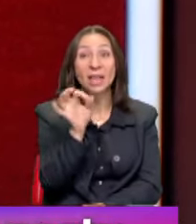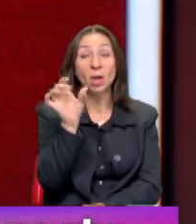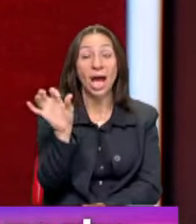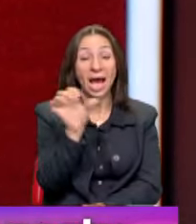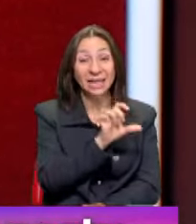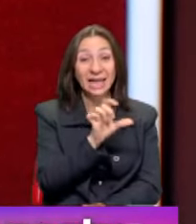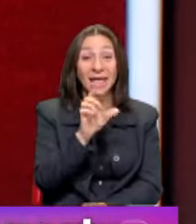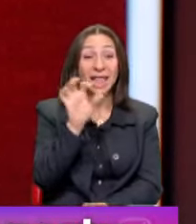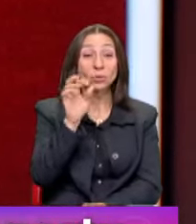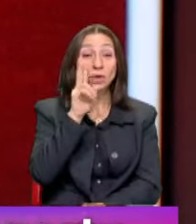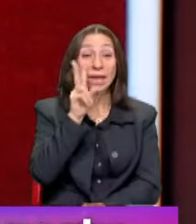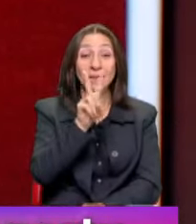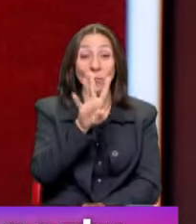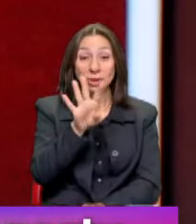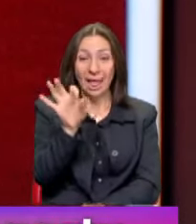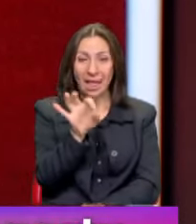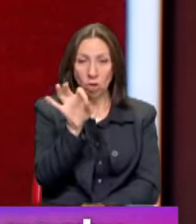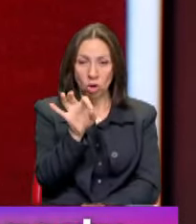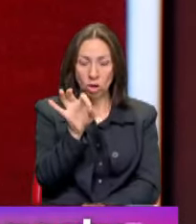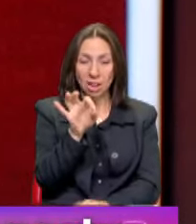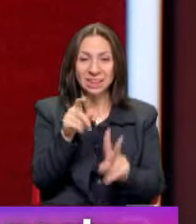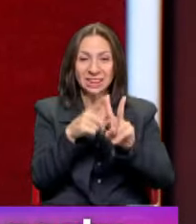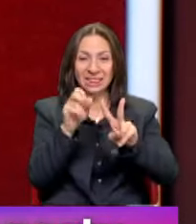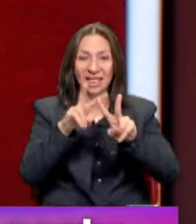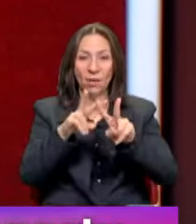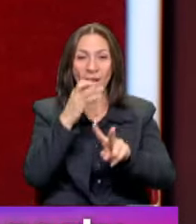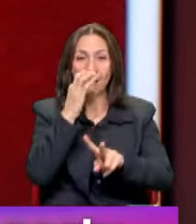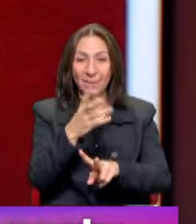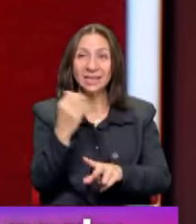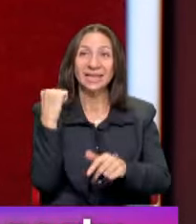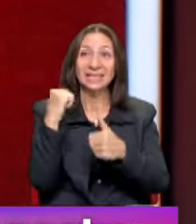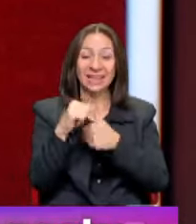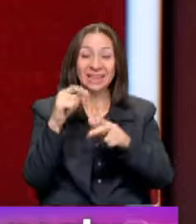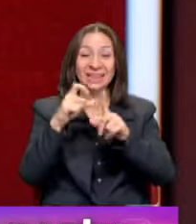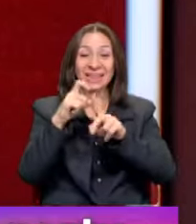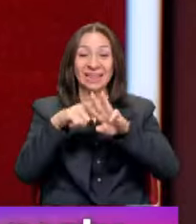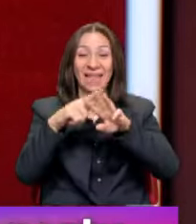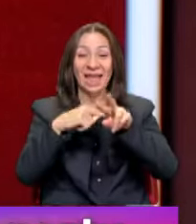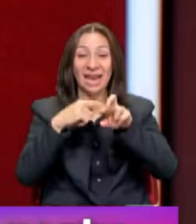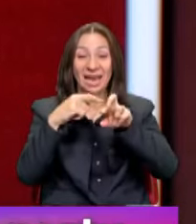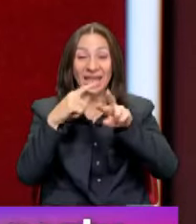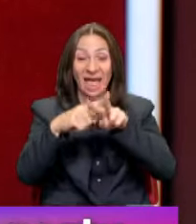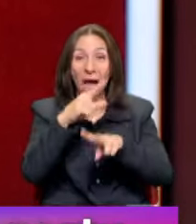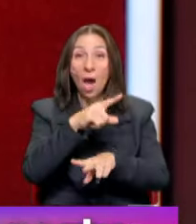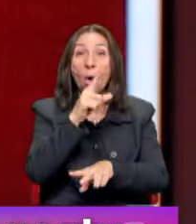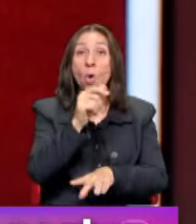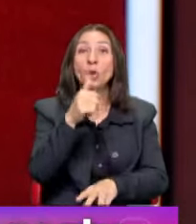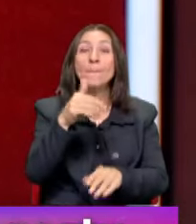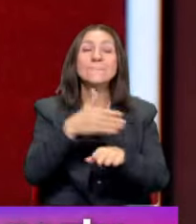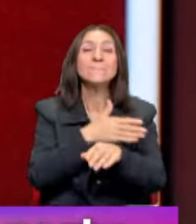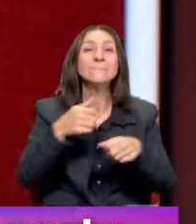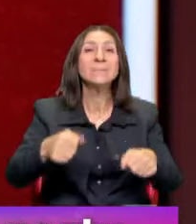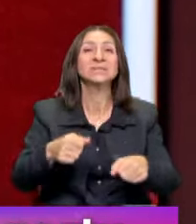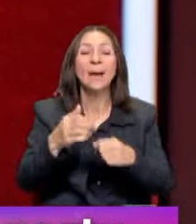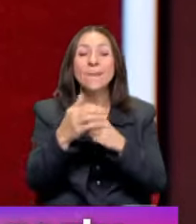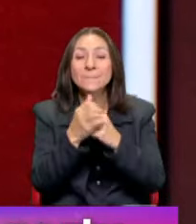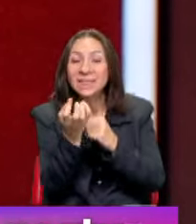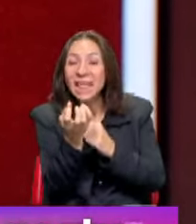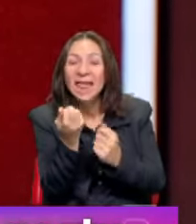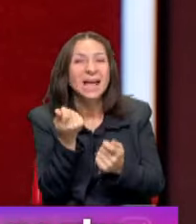Eylül sonuna götüreceğiz 24 Eylül'e Now Haber'den yine Derya Özcan o gün pazarda mandalina ne